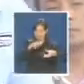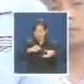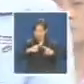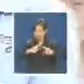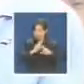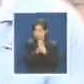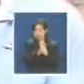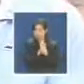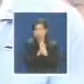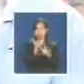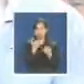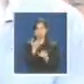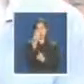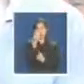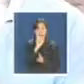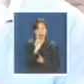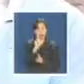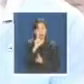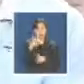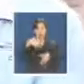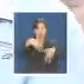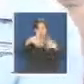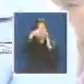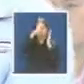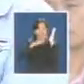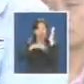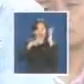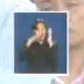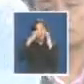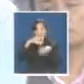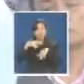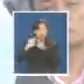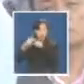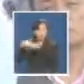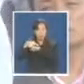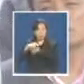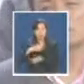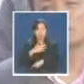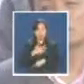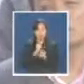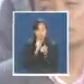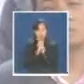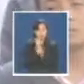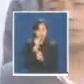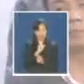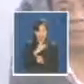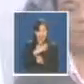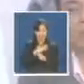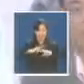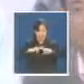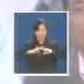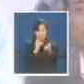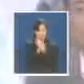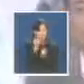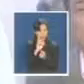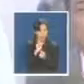งี้ยเดี๋ยวนี้ก็ไปทางท้องถิ่นเยอะนะครับถ้าบอกว่าสัมผัสด้วยตัวเองมากสุดก็อาจจะเป็นตำรวจท